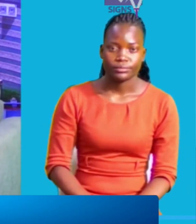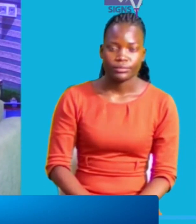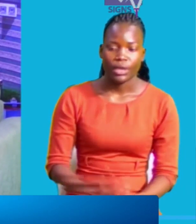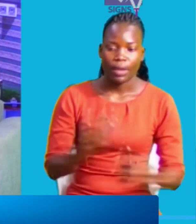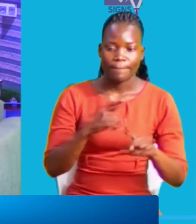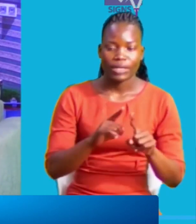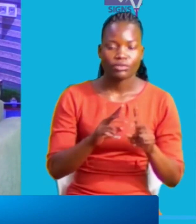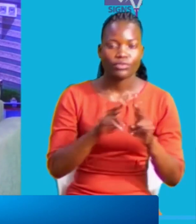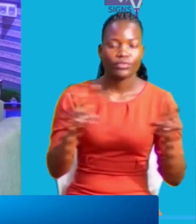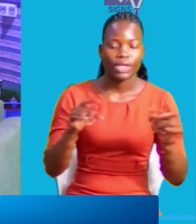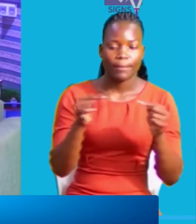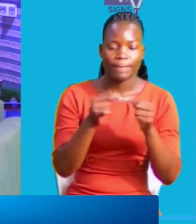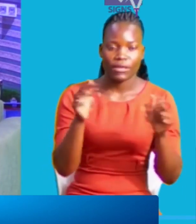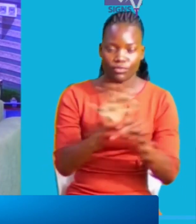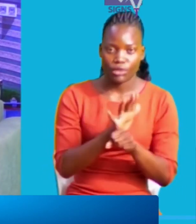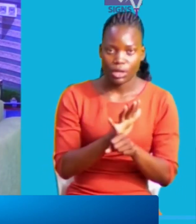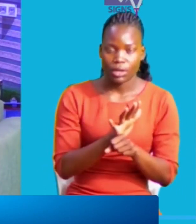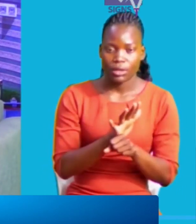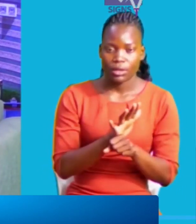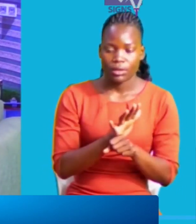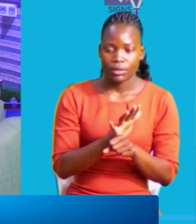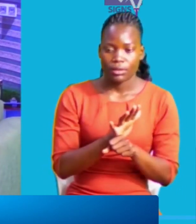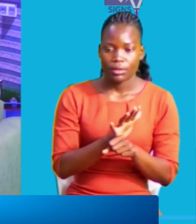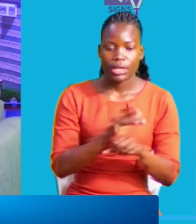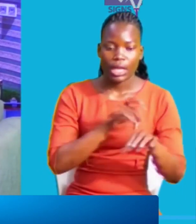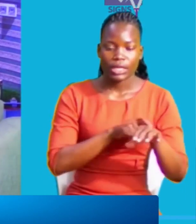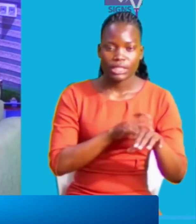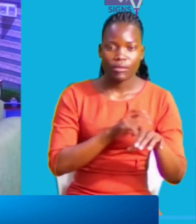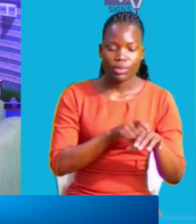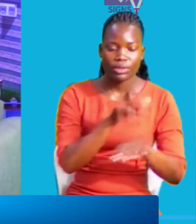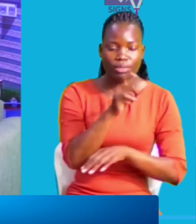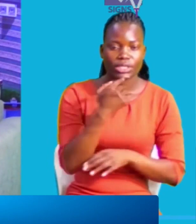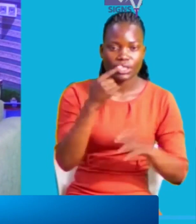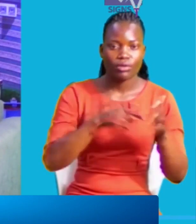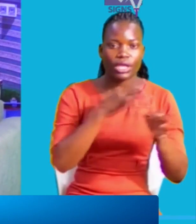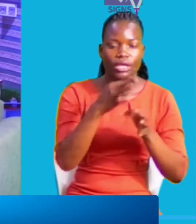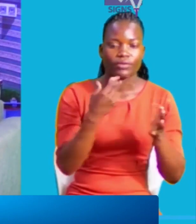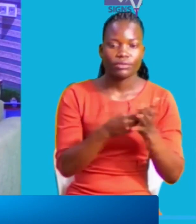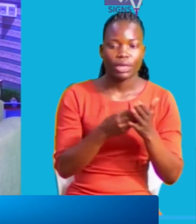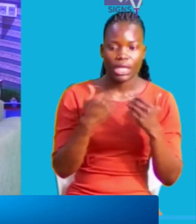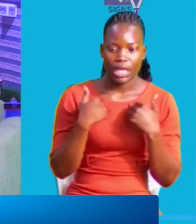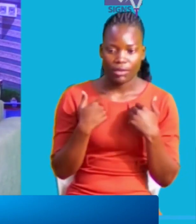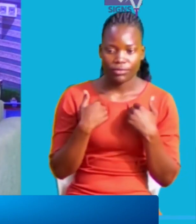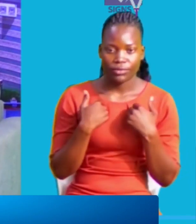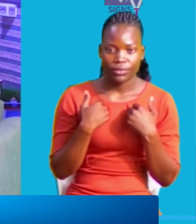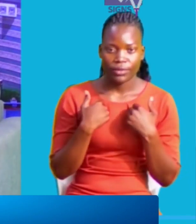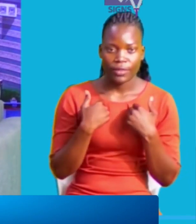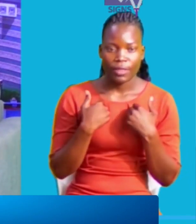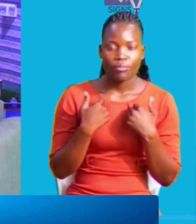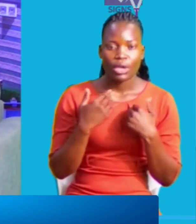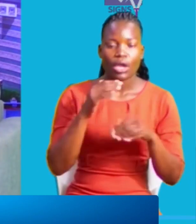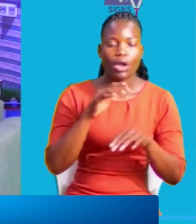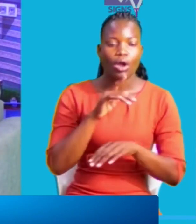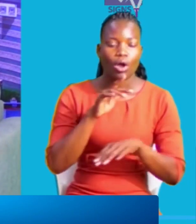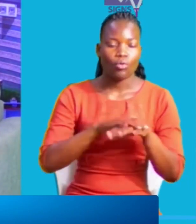But it was very painful. Yeah. Mpaka ilifika mahali jamaa anasema kama ni pesa niko nayo. By good luck wale